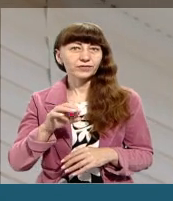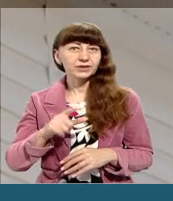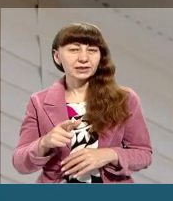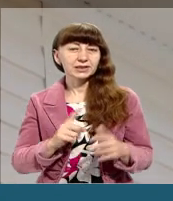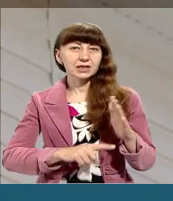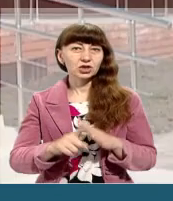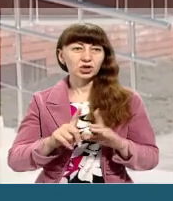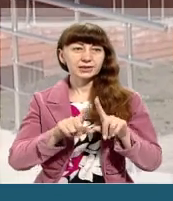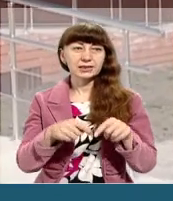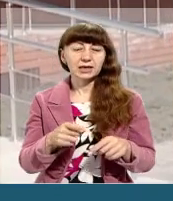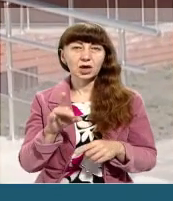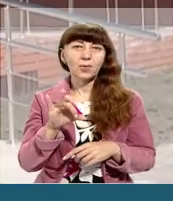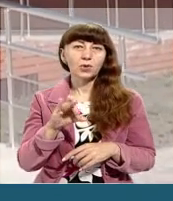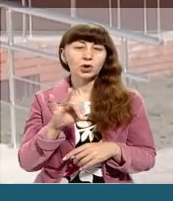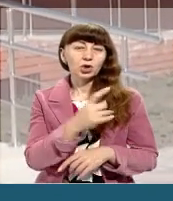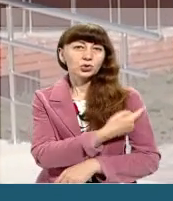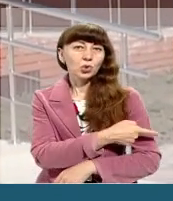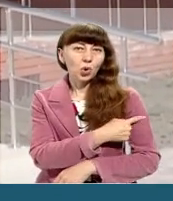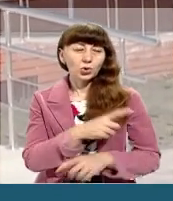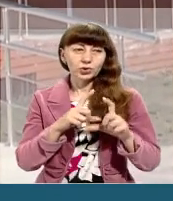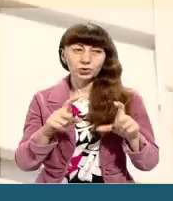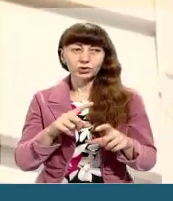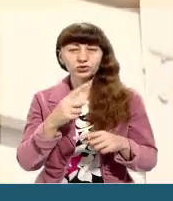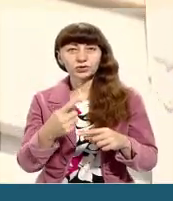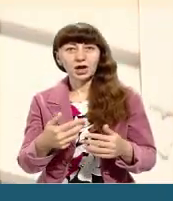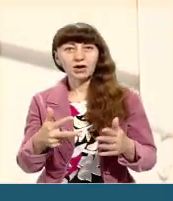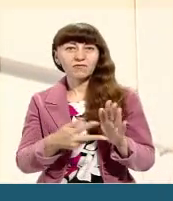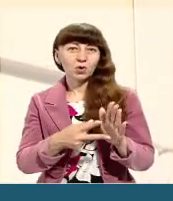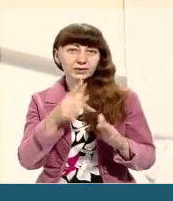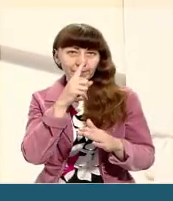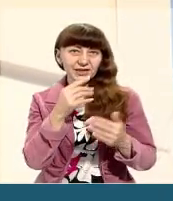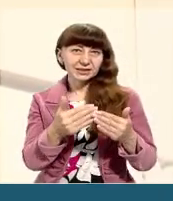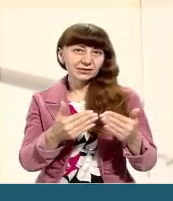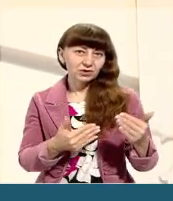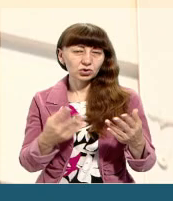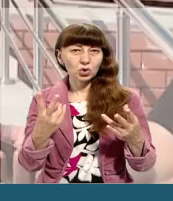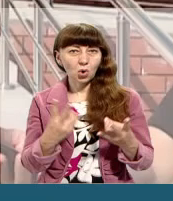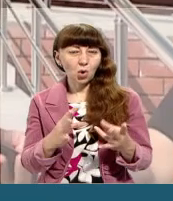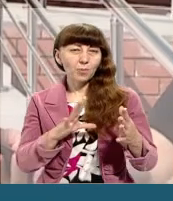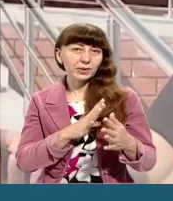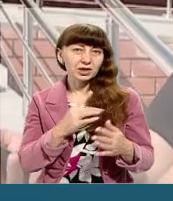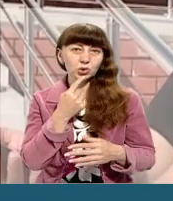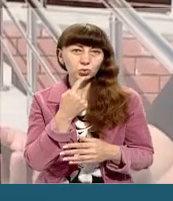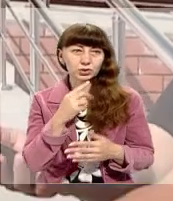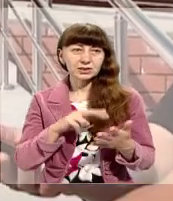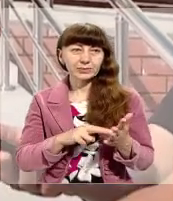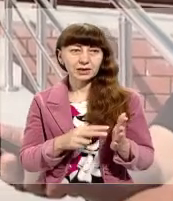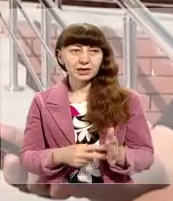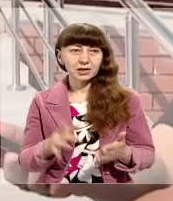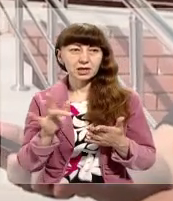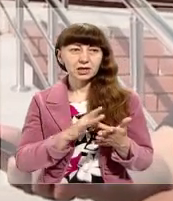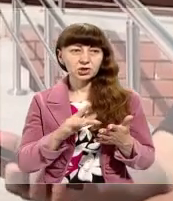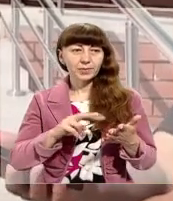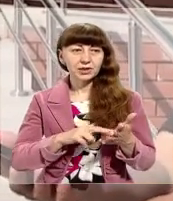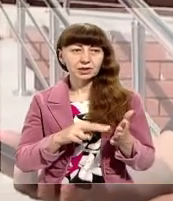тенге. Изначально сдать амбулаторию должны были спустя 8 месяцев, но возникли сложности с проектом. Здание рассчитано